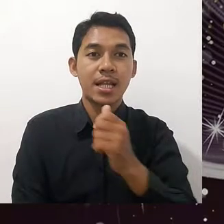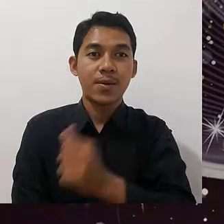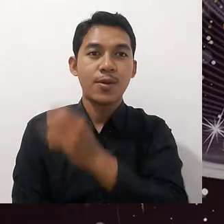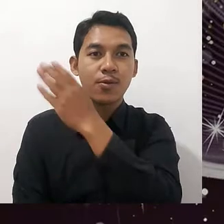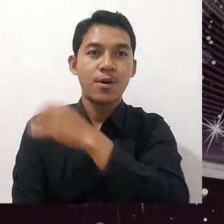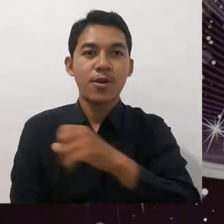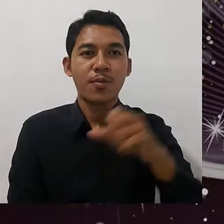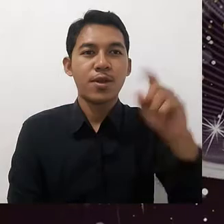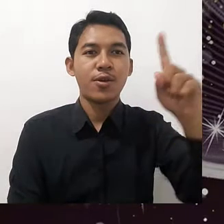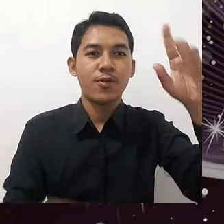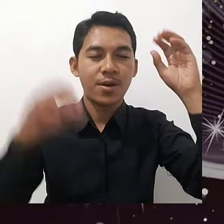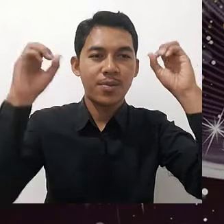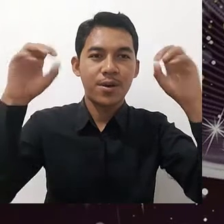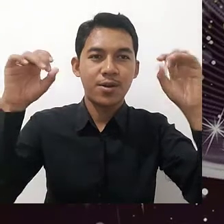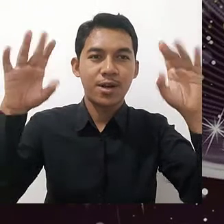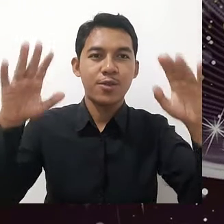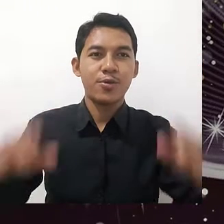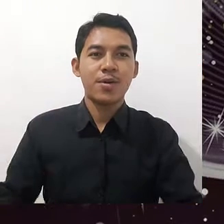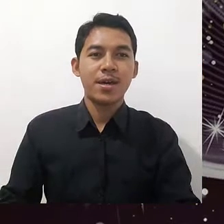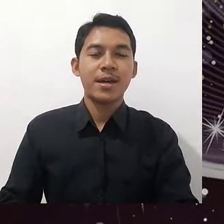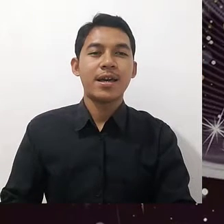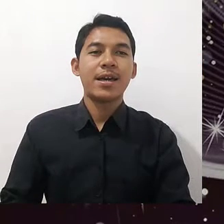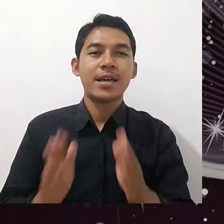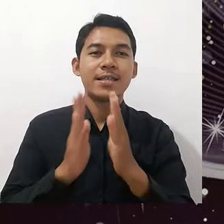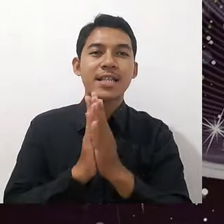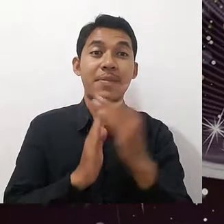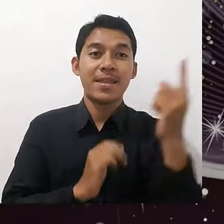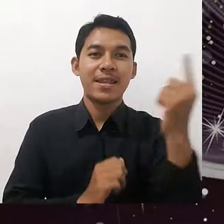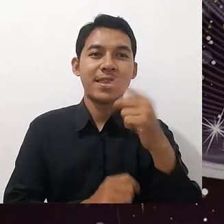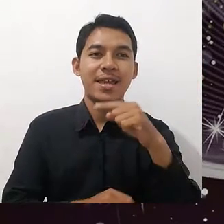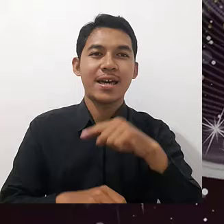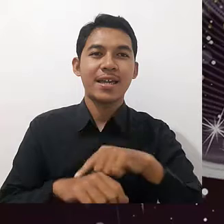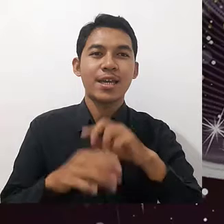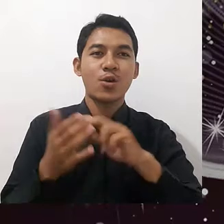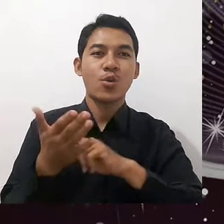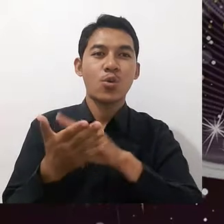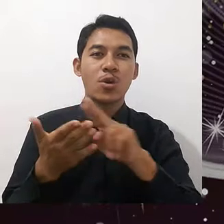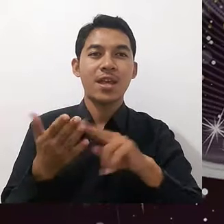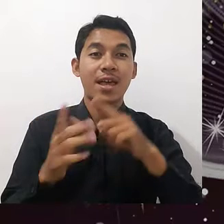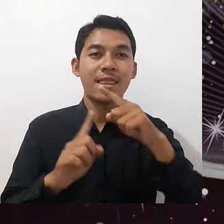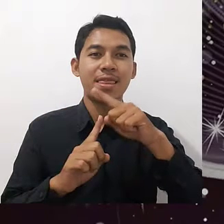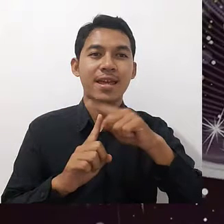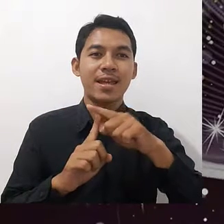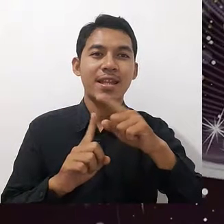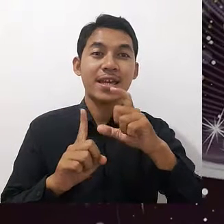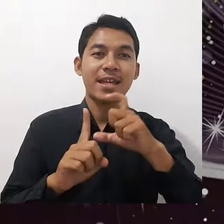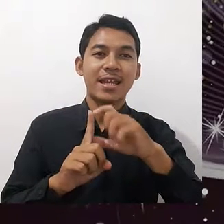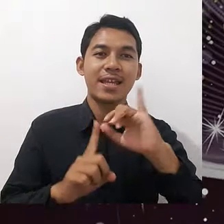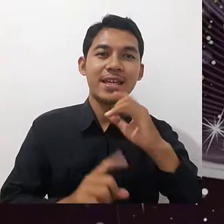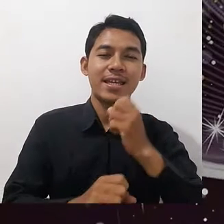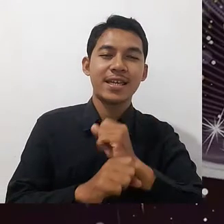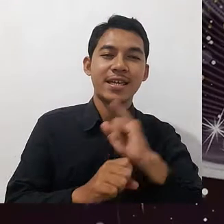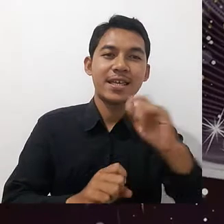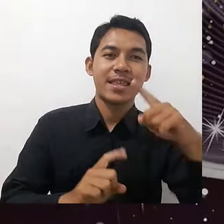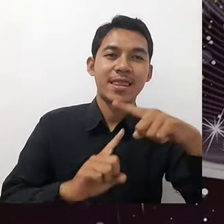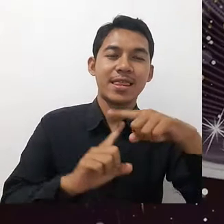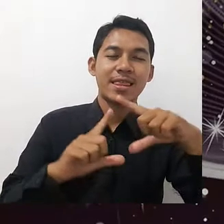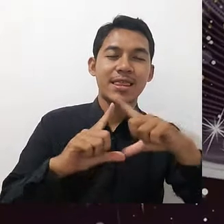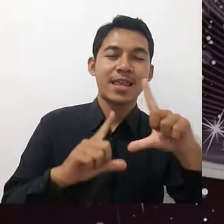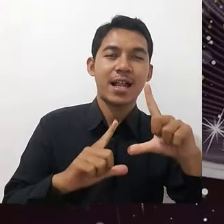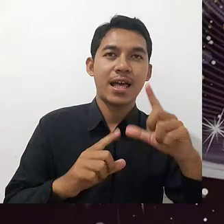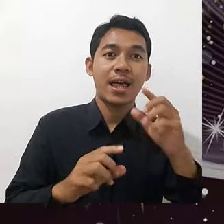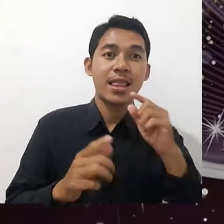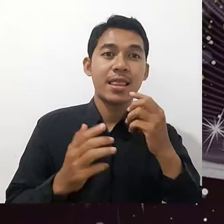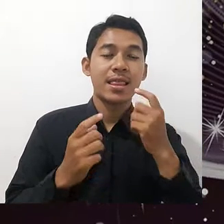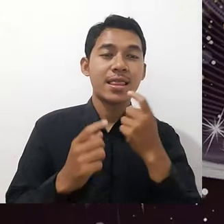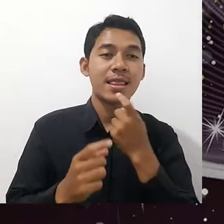Assalamualaikum warahmatullahi wabarakatuh. Selamat datang pada perkuliahan teknik digital pada materi konsep digital dan analog. Nah, di sini